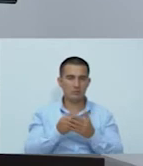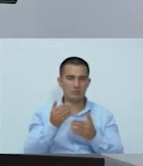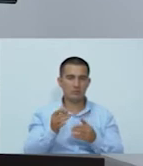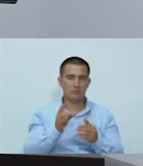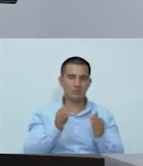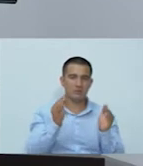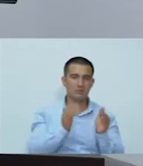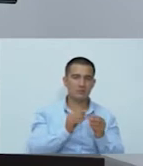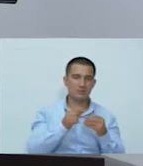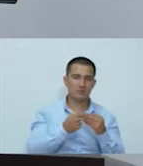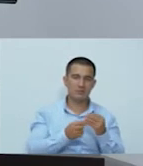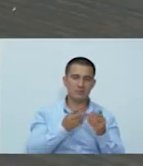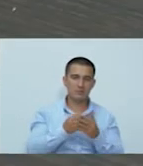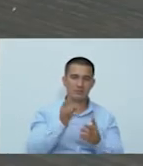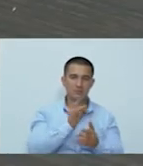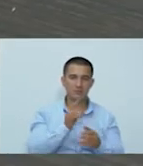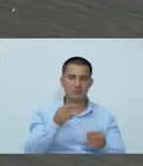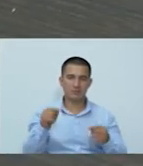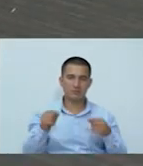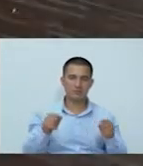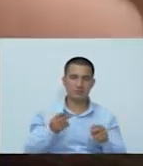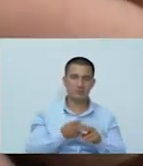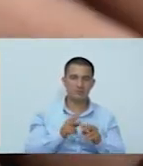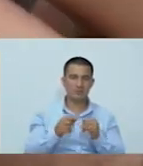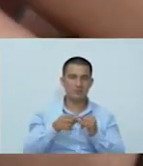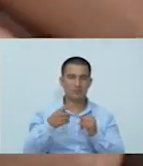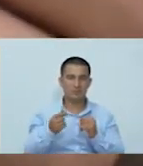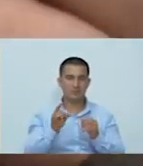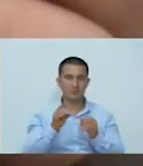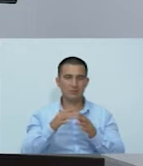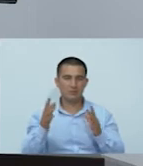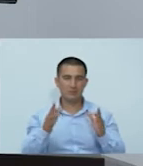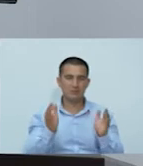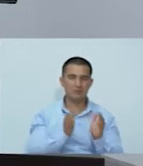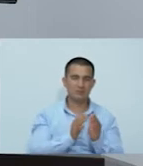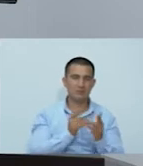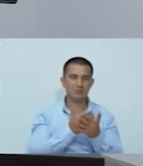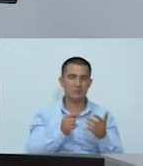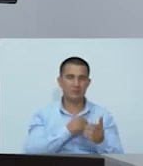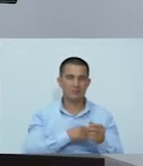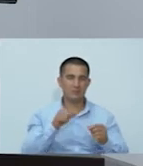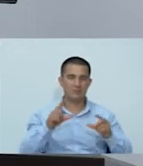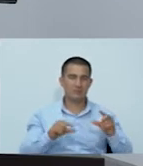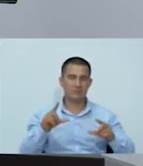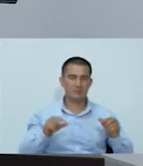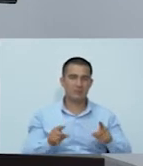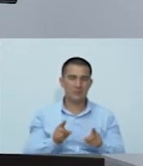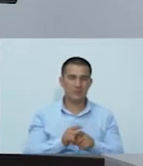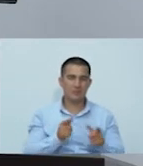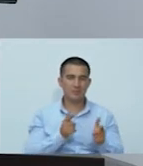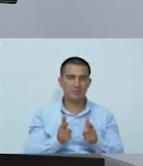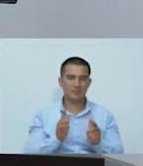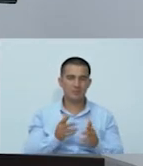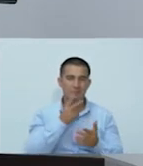kichkina qulupnay diametrga nisbatan kattarog'ida ochib olamiz baglarini. Mana shu